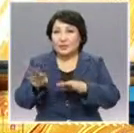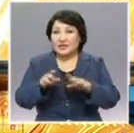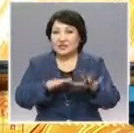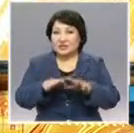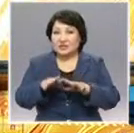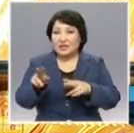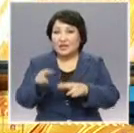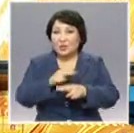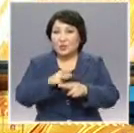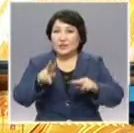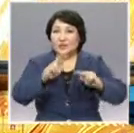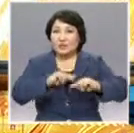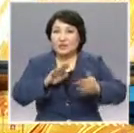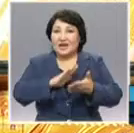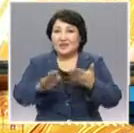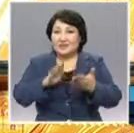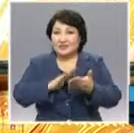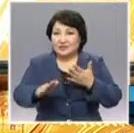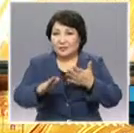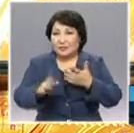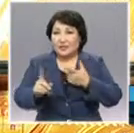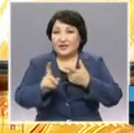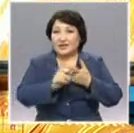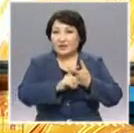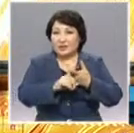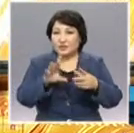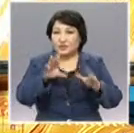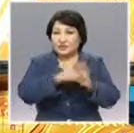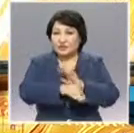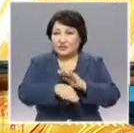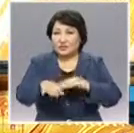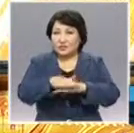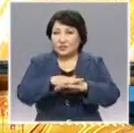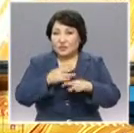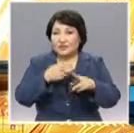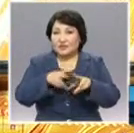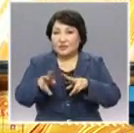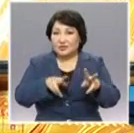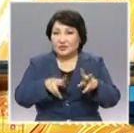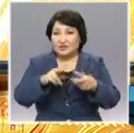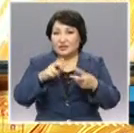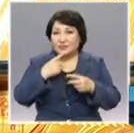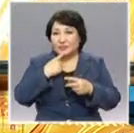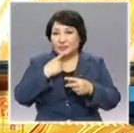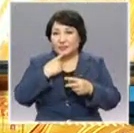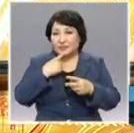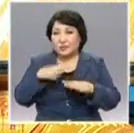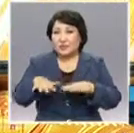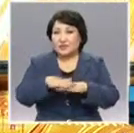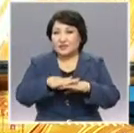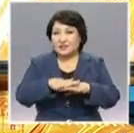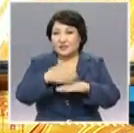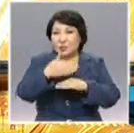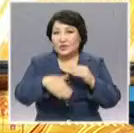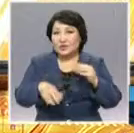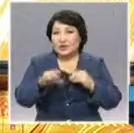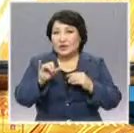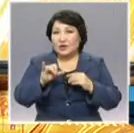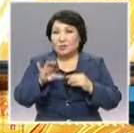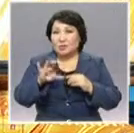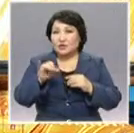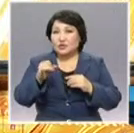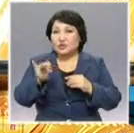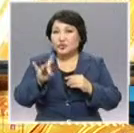очистку прилегающей территории железной дороги. Это у нас самый проблемный участок, это по улице Уссурийская. Это действительно